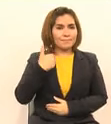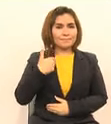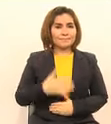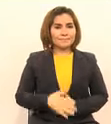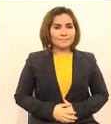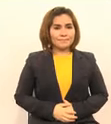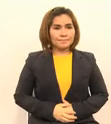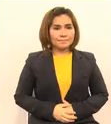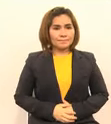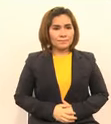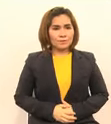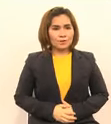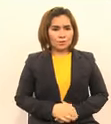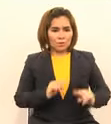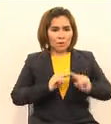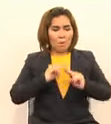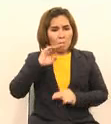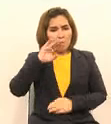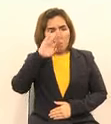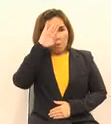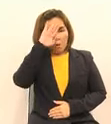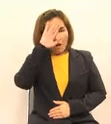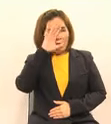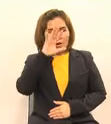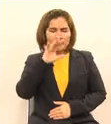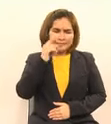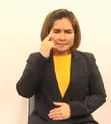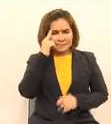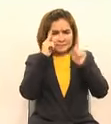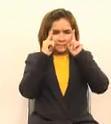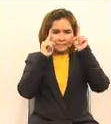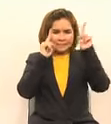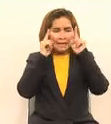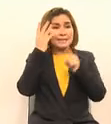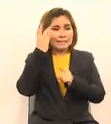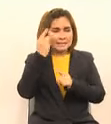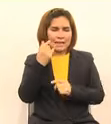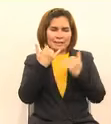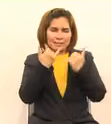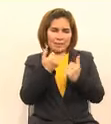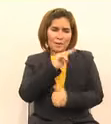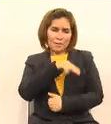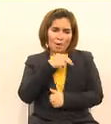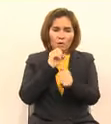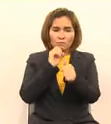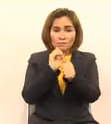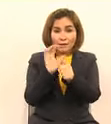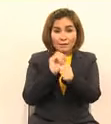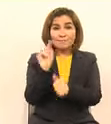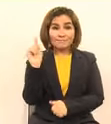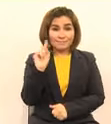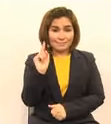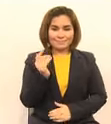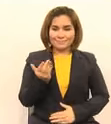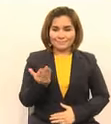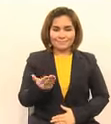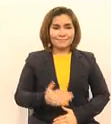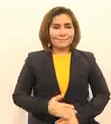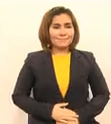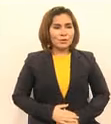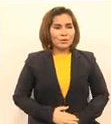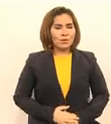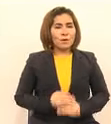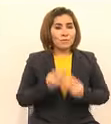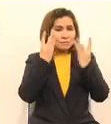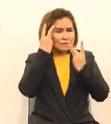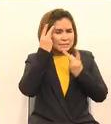ของพอเมื่อรู้ว่าตัวเองป่วยก็ทำให้เครียดไปอีกอยากให้ช่วยแนะนำในช่วงสถานการณ์ช่วงนี้หน่อยอะค่ะ ครับความเครียดความวิตกกังวล